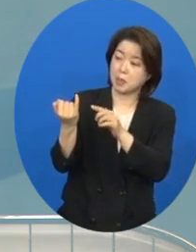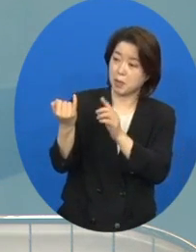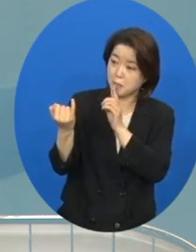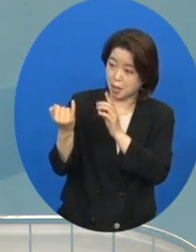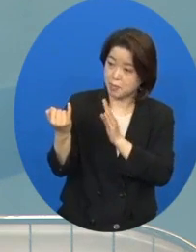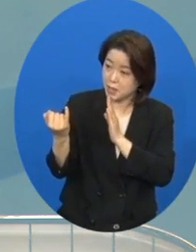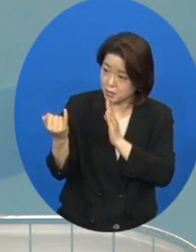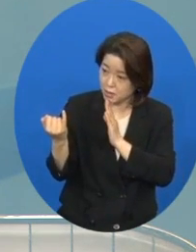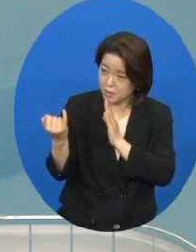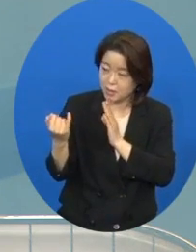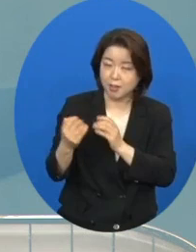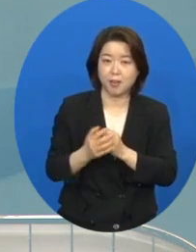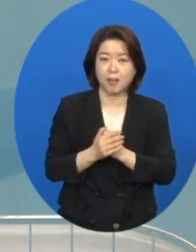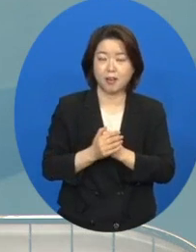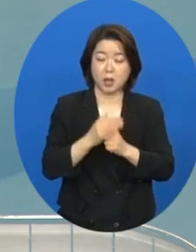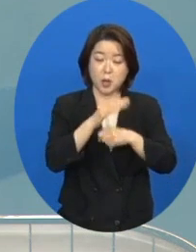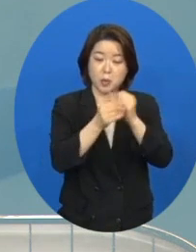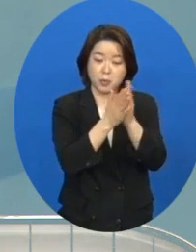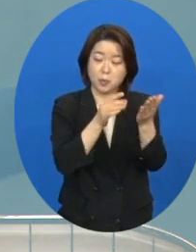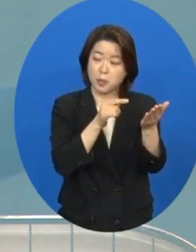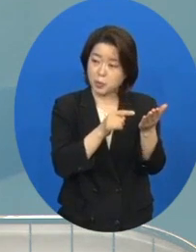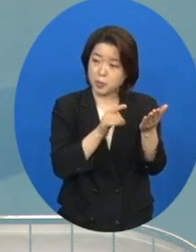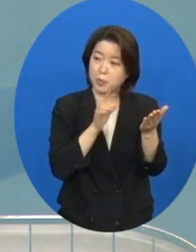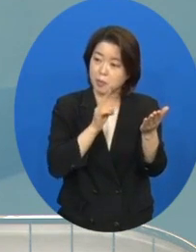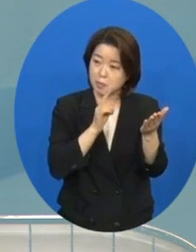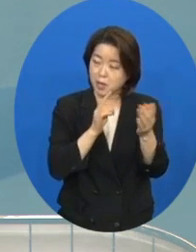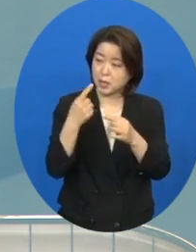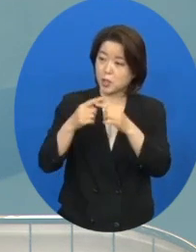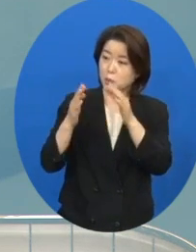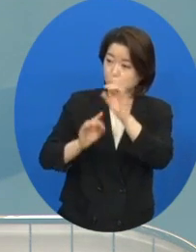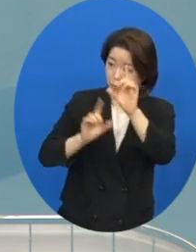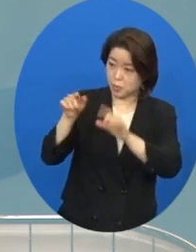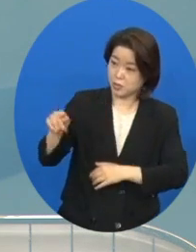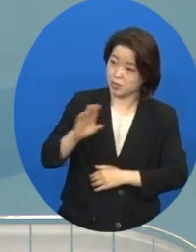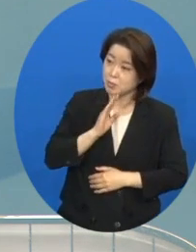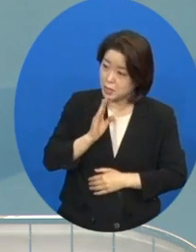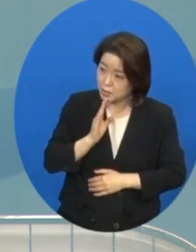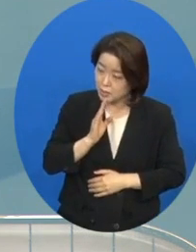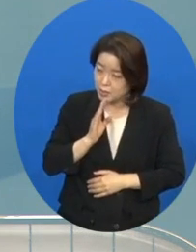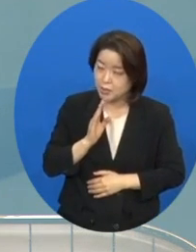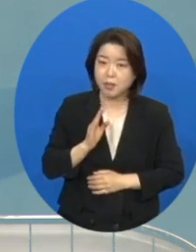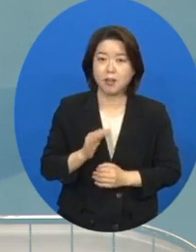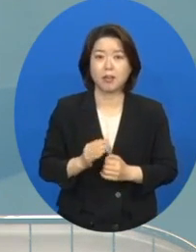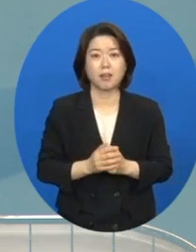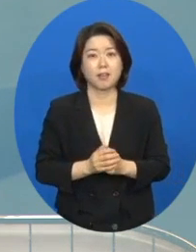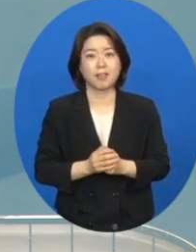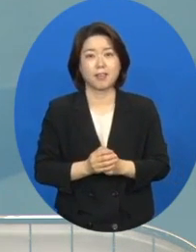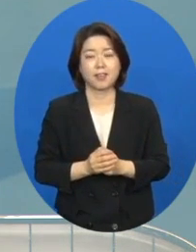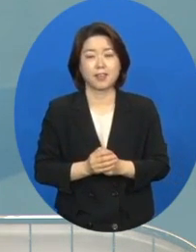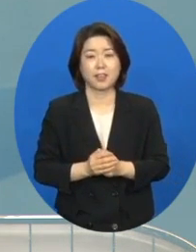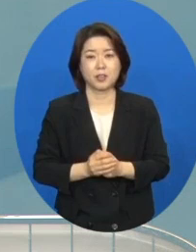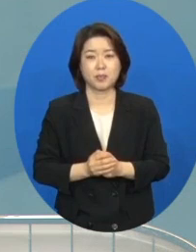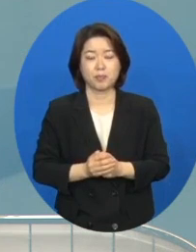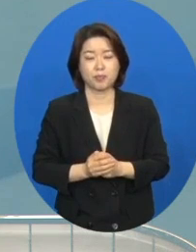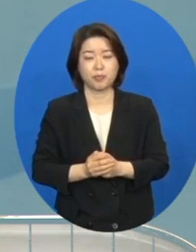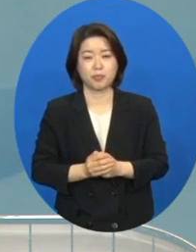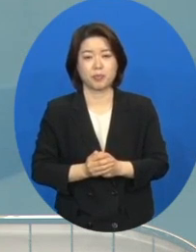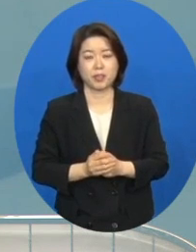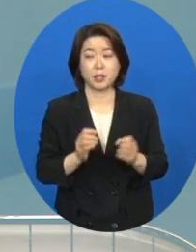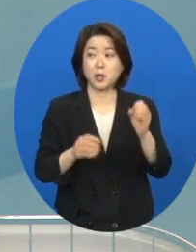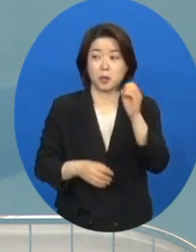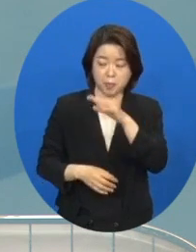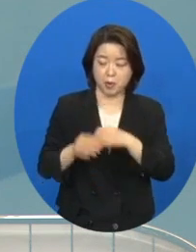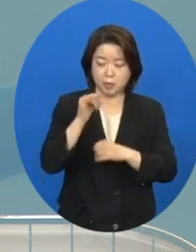옳습니까? 성경에서 말하는 교회 모습이 그것이 맞습니까? 그랬더니 그렇게 대답을